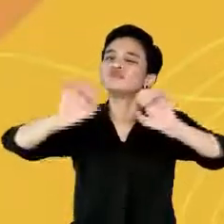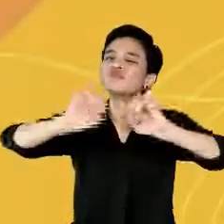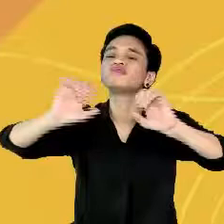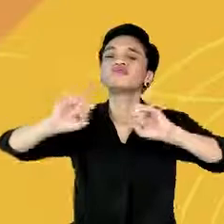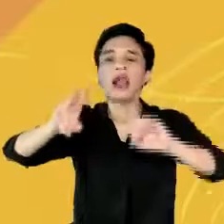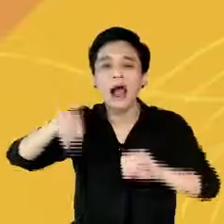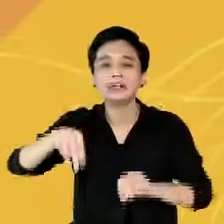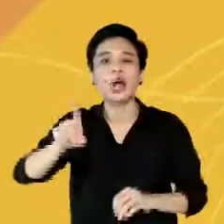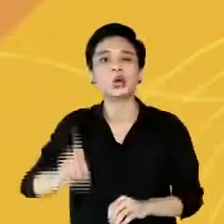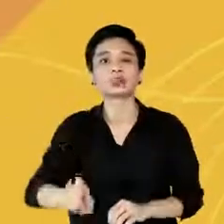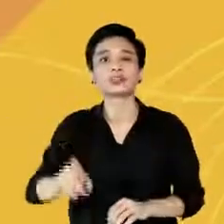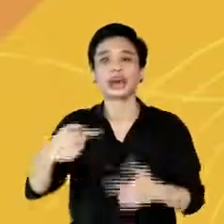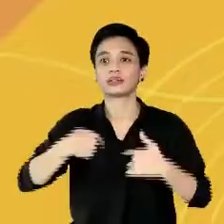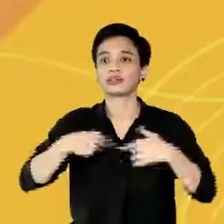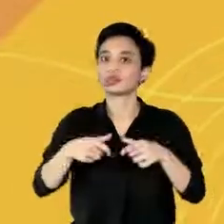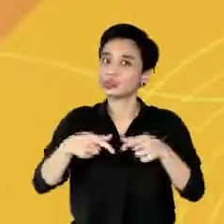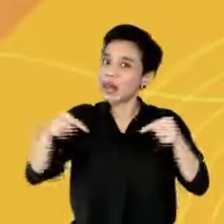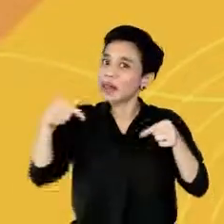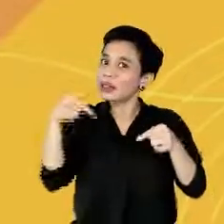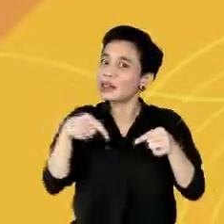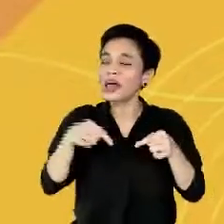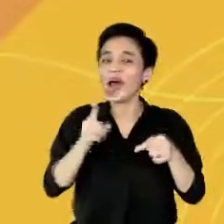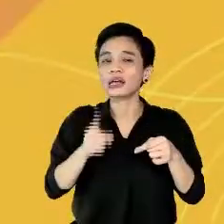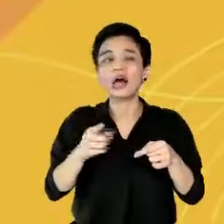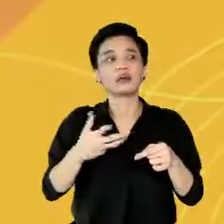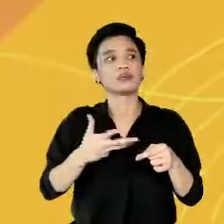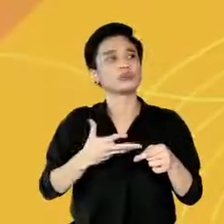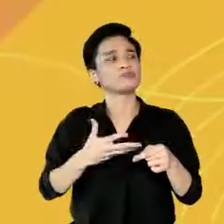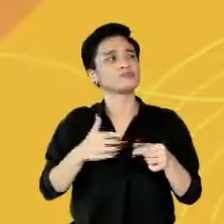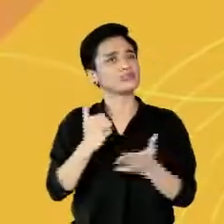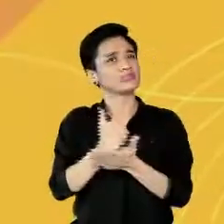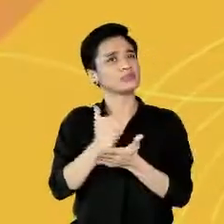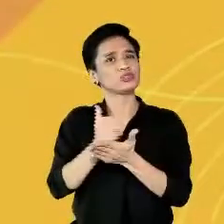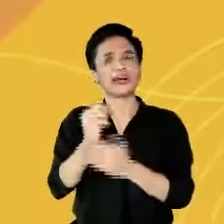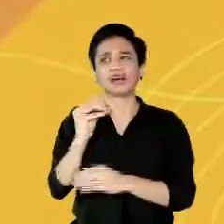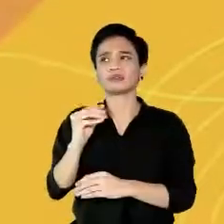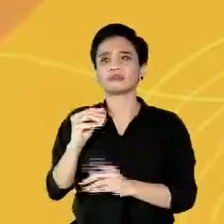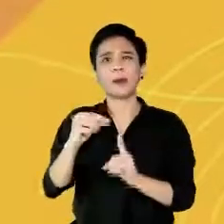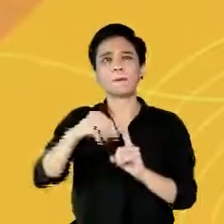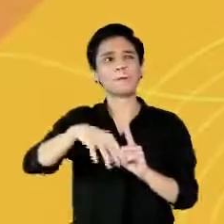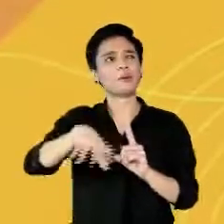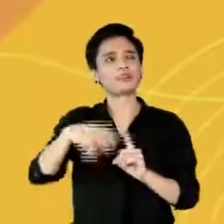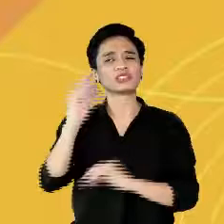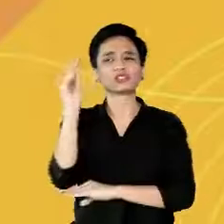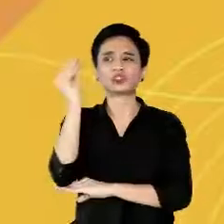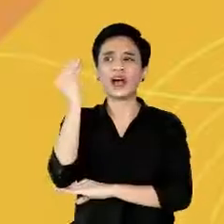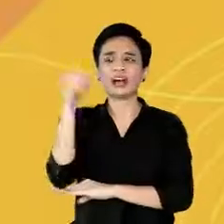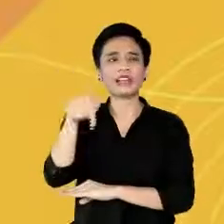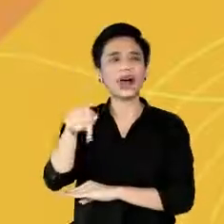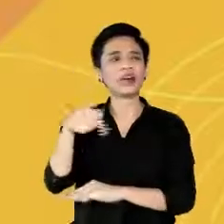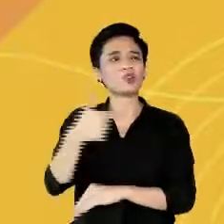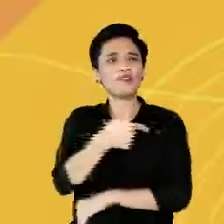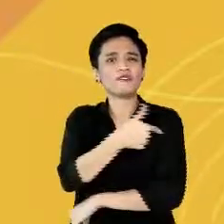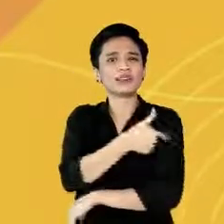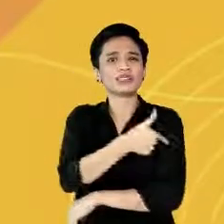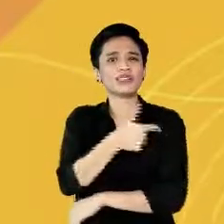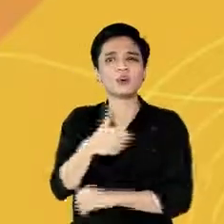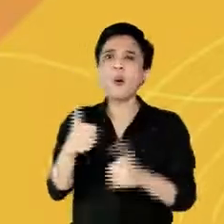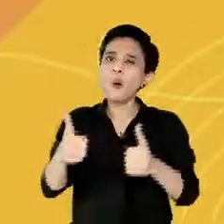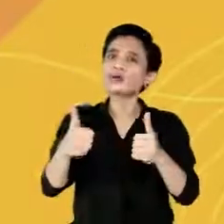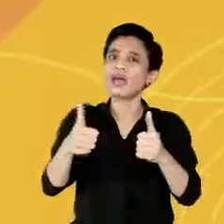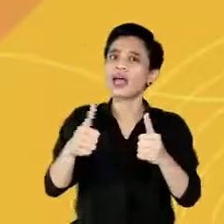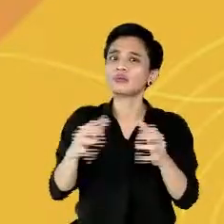kegiatan kemping yang kita lakukan termasuk provinsi yang cakupan vaksinasi nya cukup